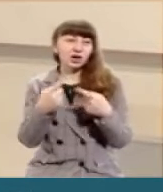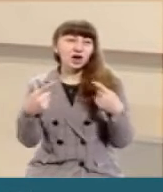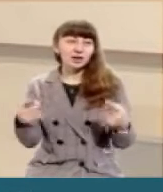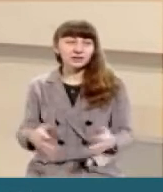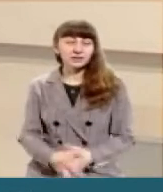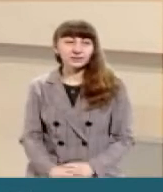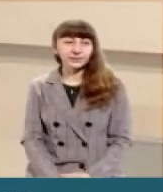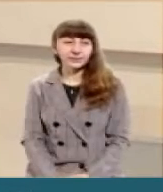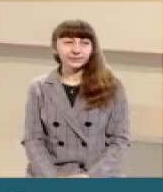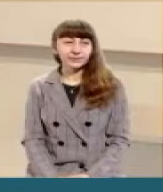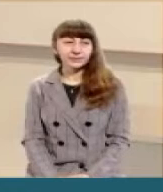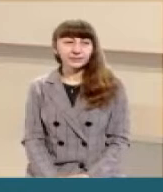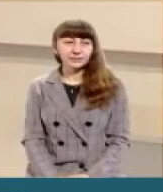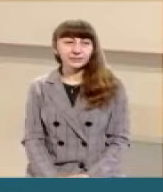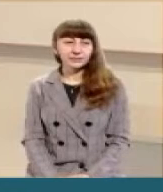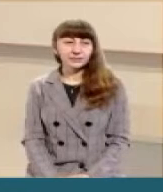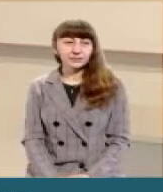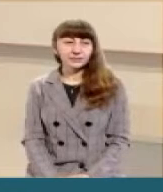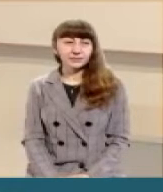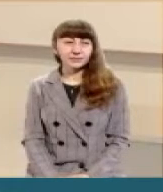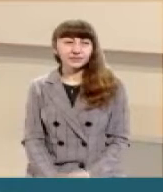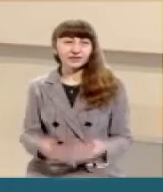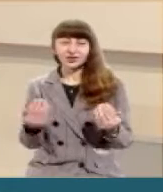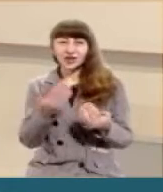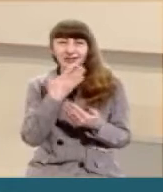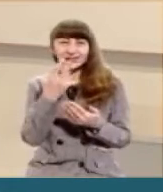же, я ушел от традиционных